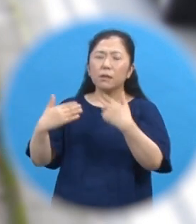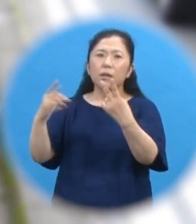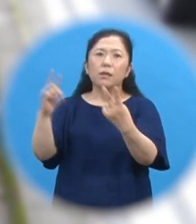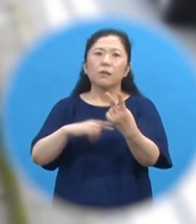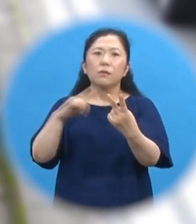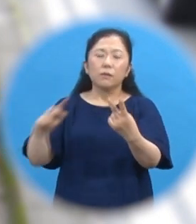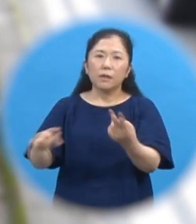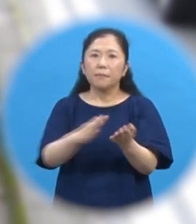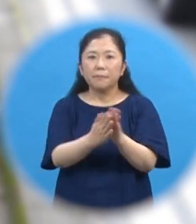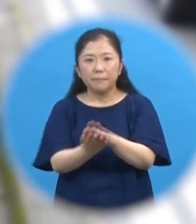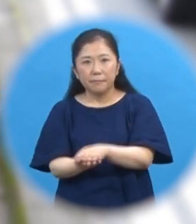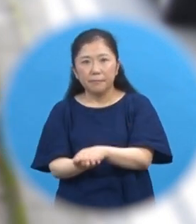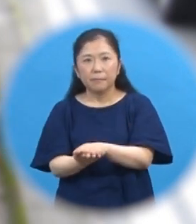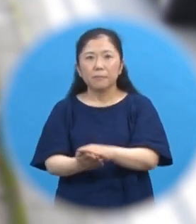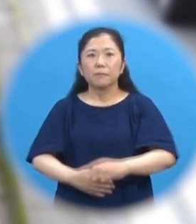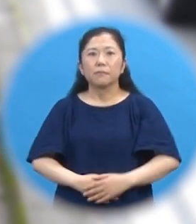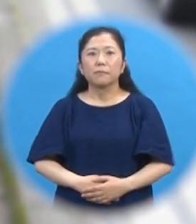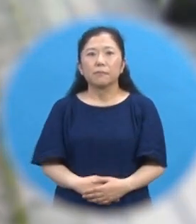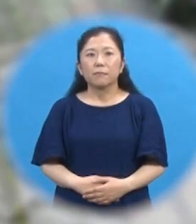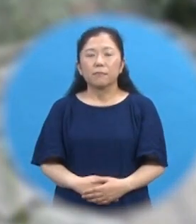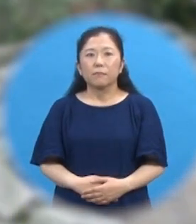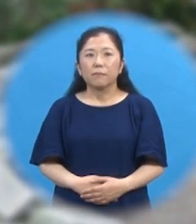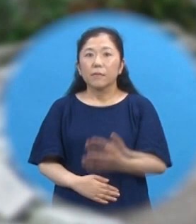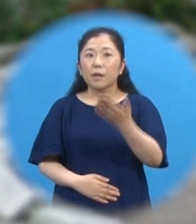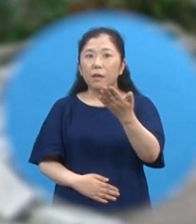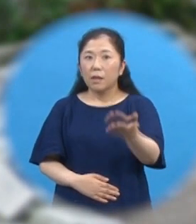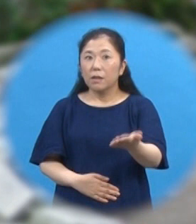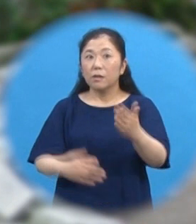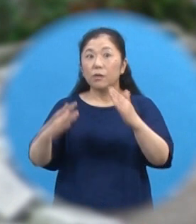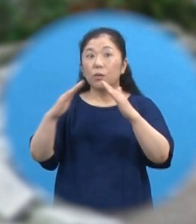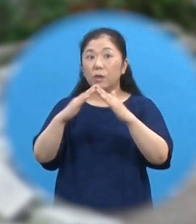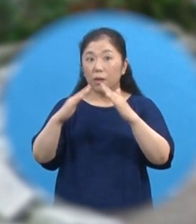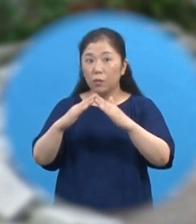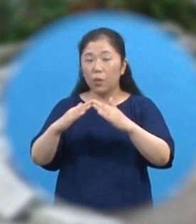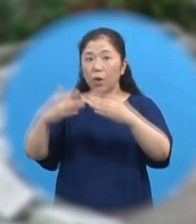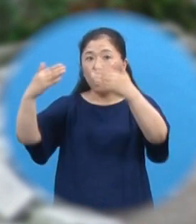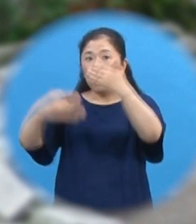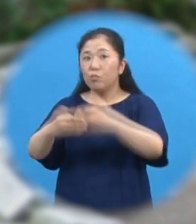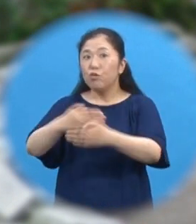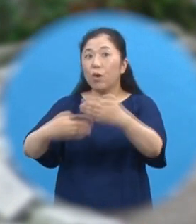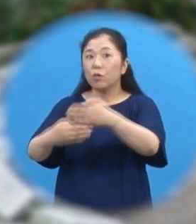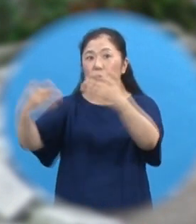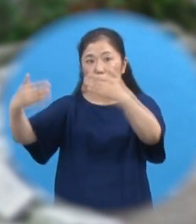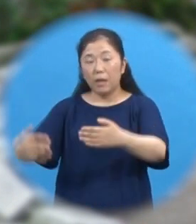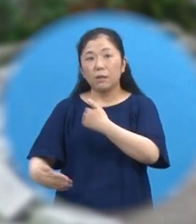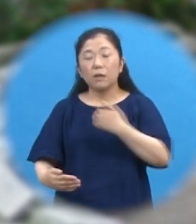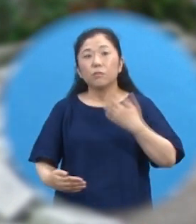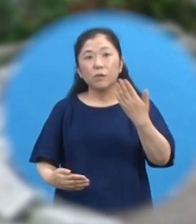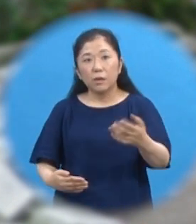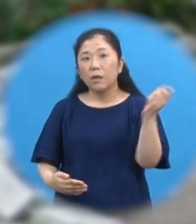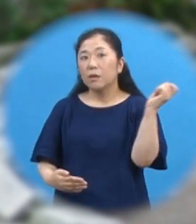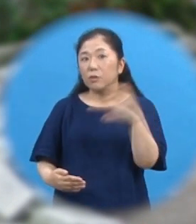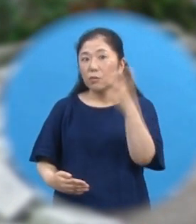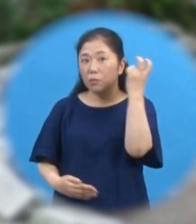方が命を落としました。あなたのご自宅のブロック塀、大丈夫ですか？今すぐ点